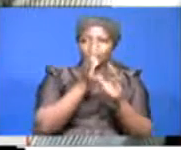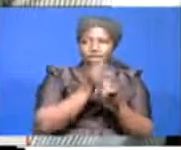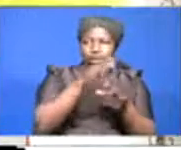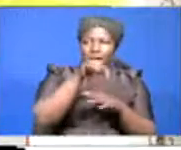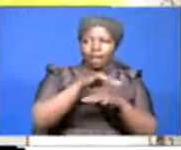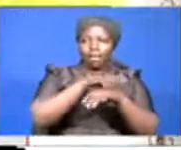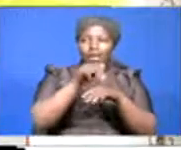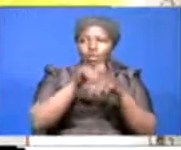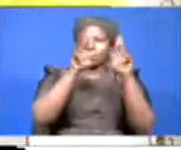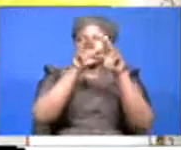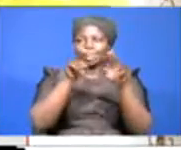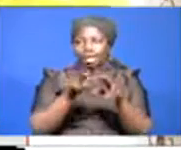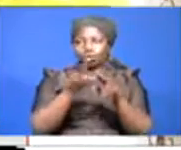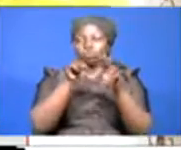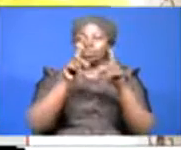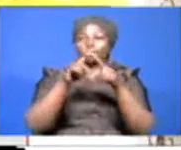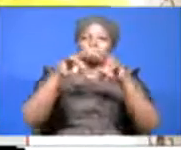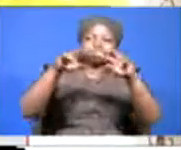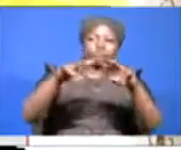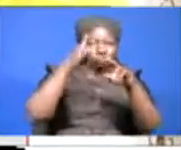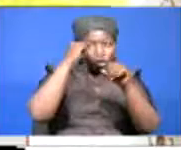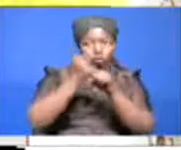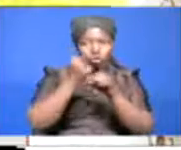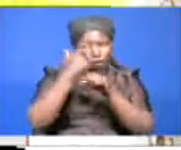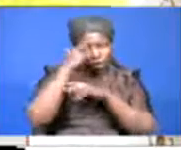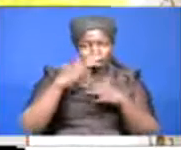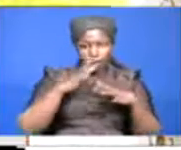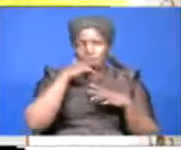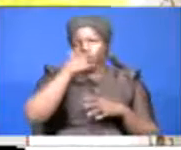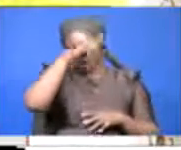hicho. So it's a key institution and the only one in East Africa,